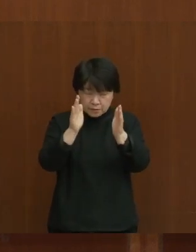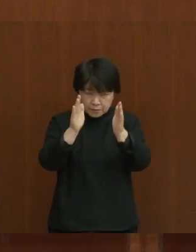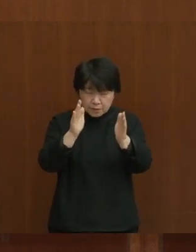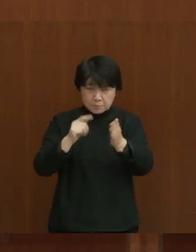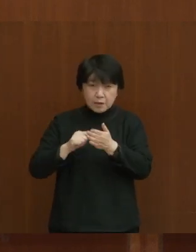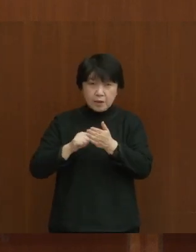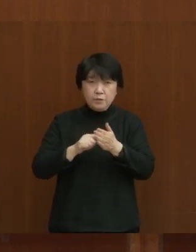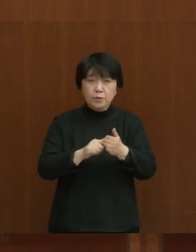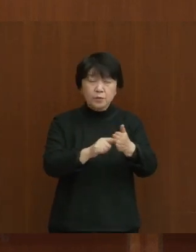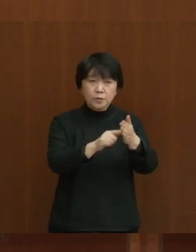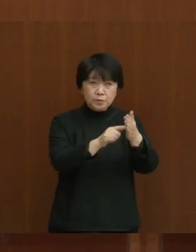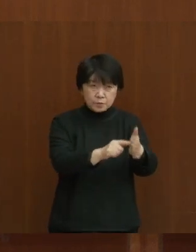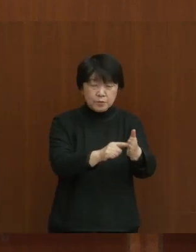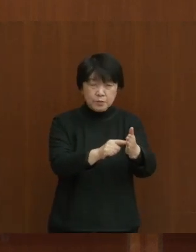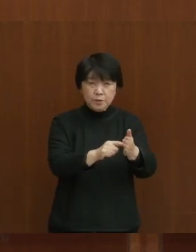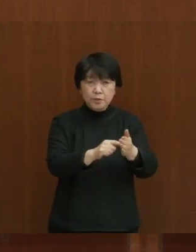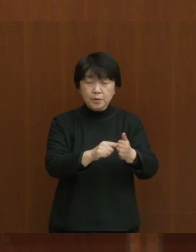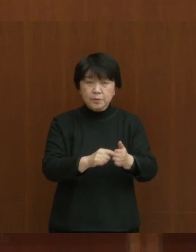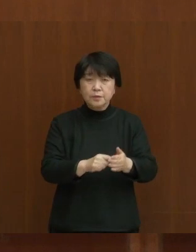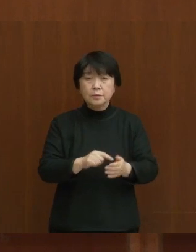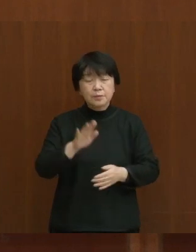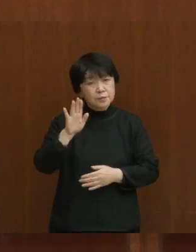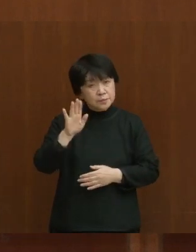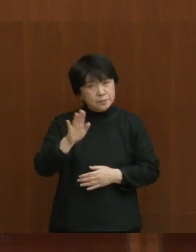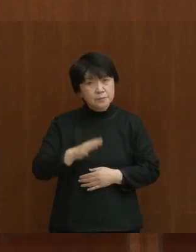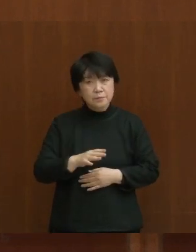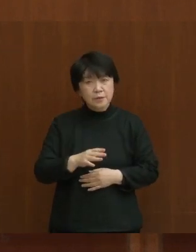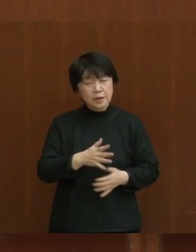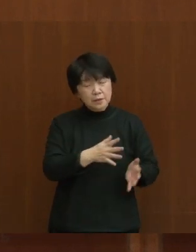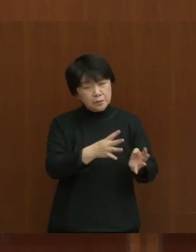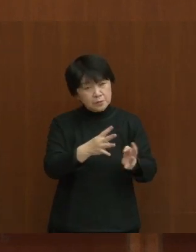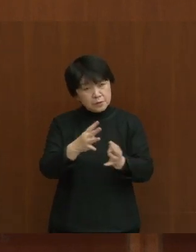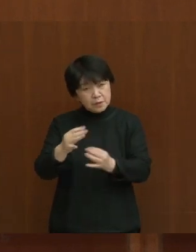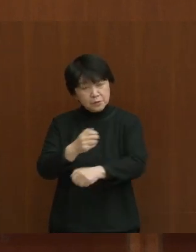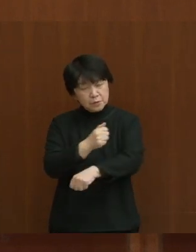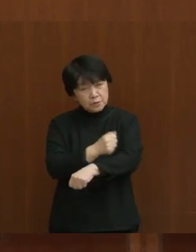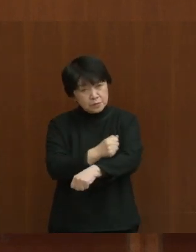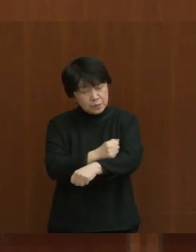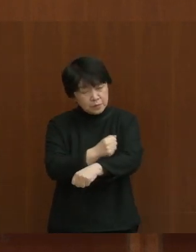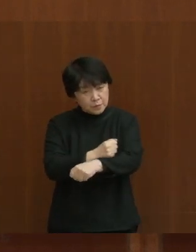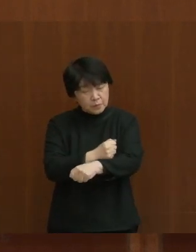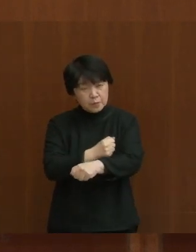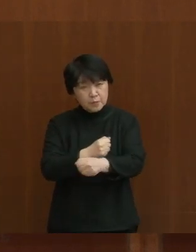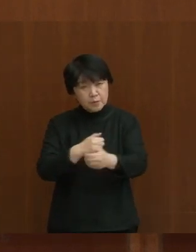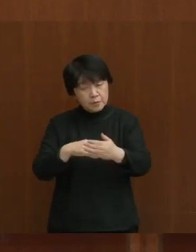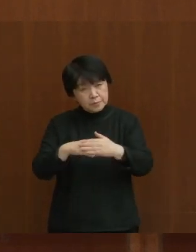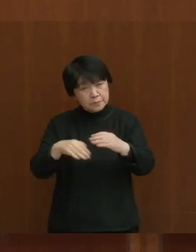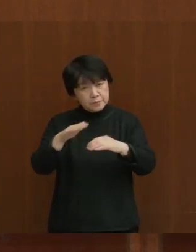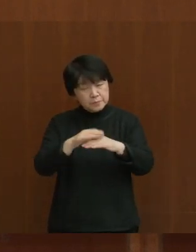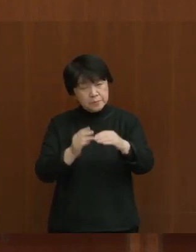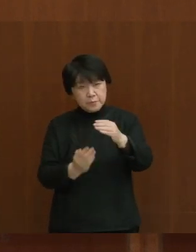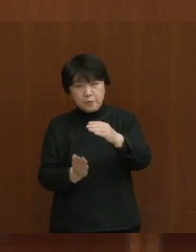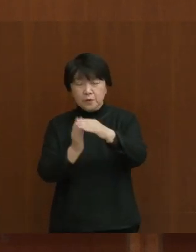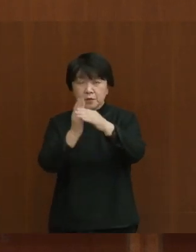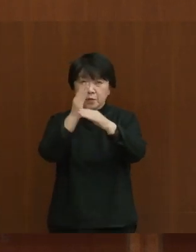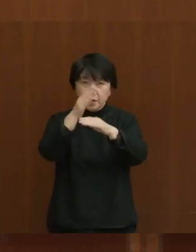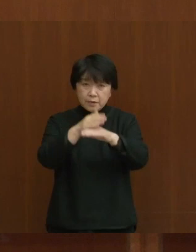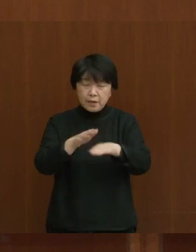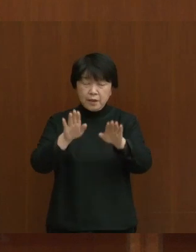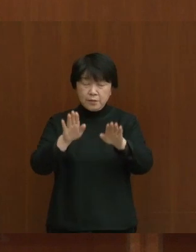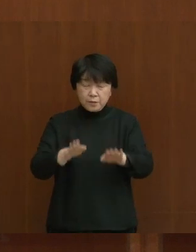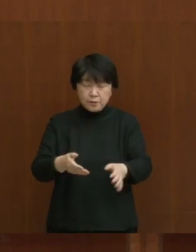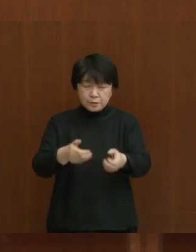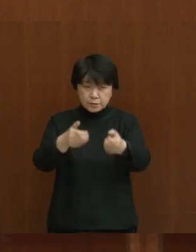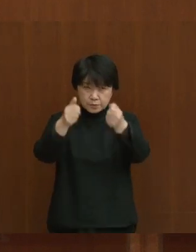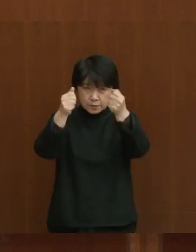力と精進を継続し、多くの苦労困難を乗り越え、本日卒業終了の日